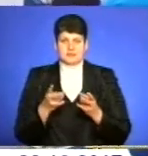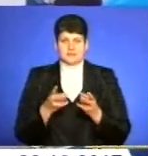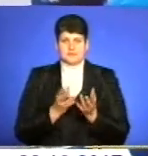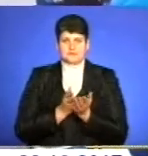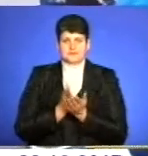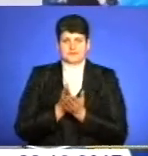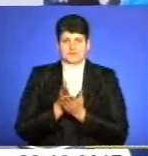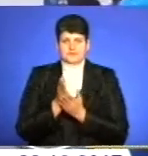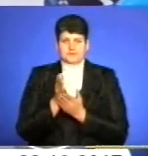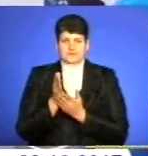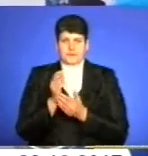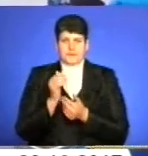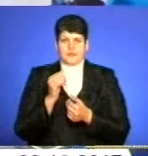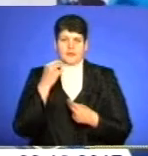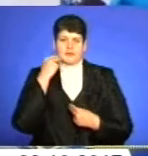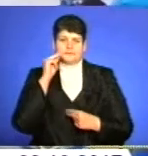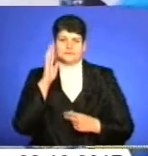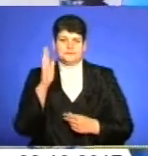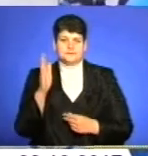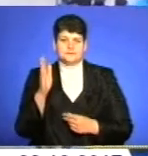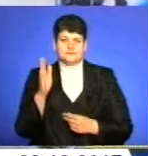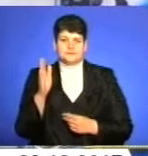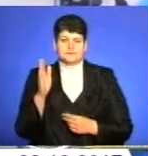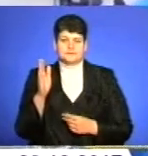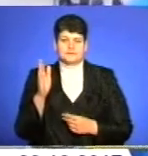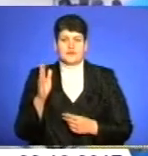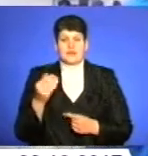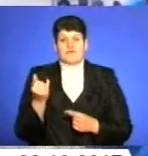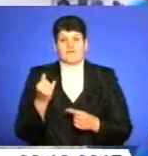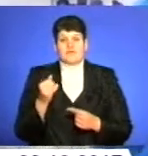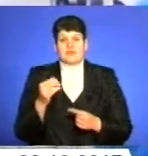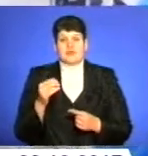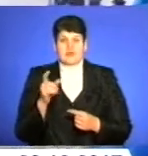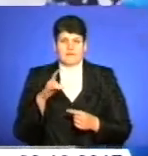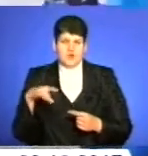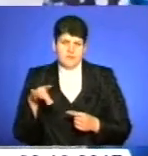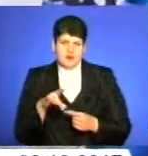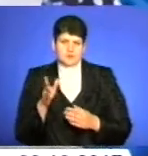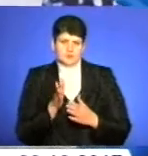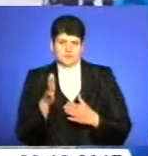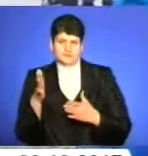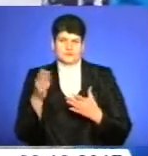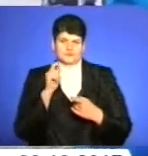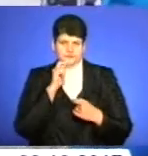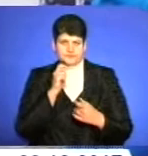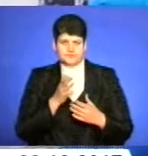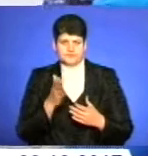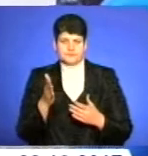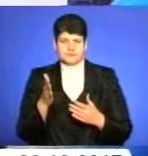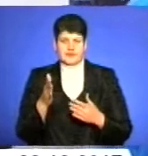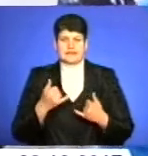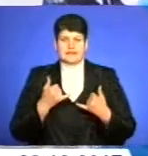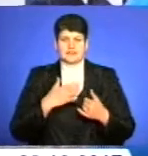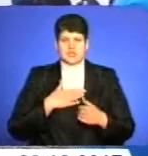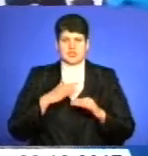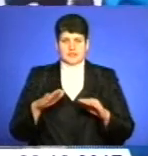якихось ідеалів, навіть, можна сказати, європейських, взагалі українських. Просто, якби... Заради наших